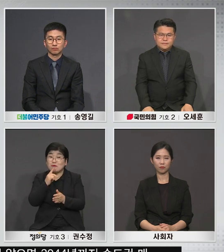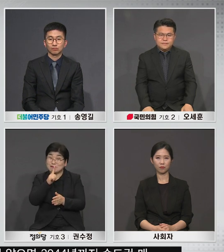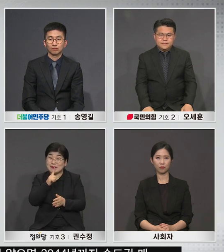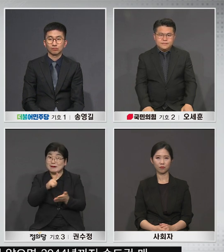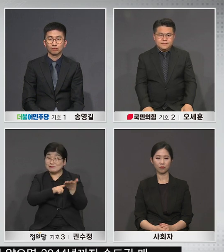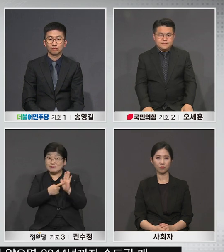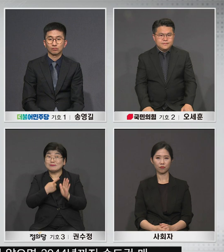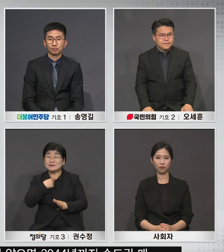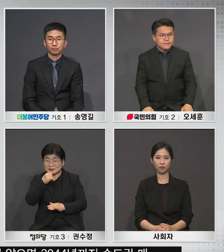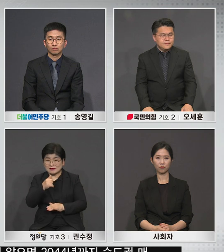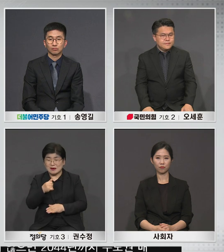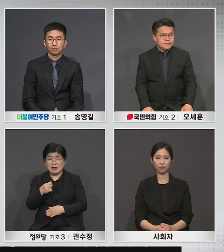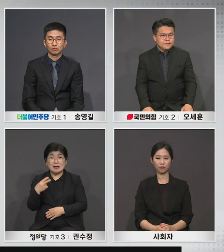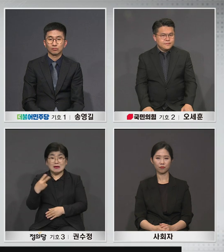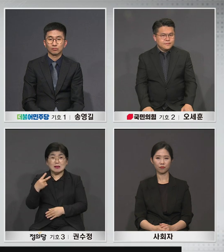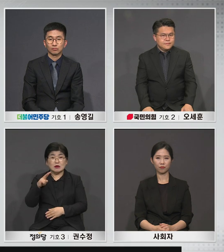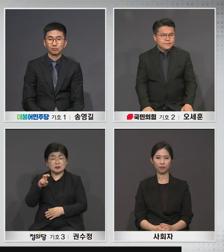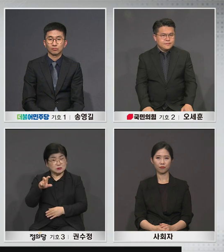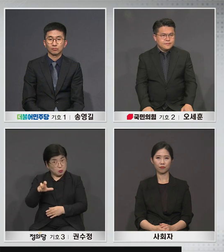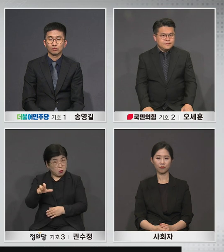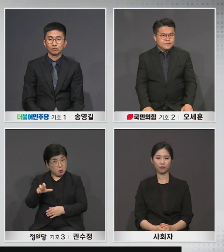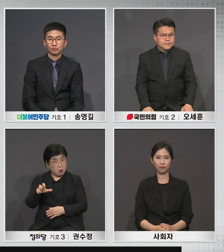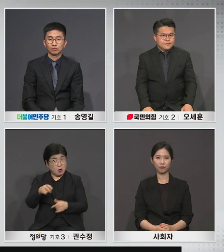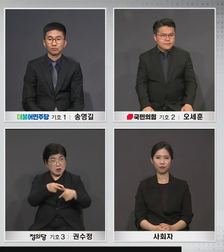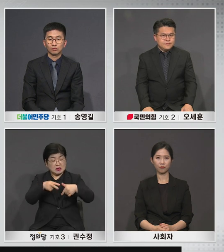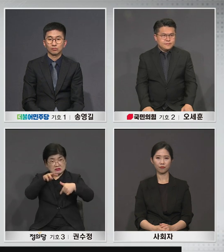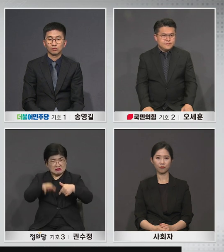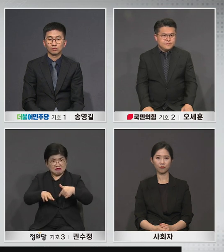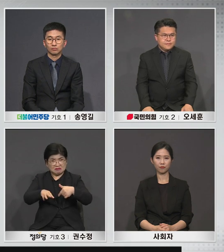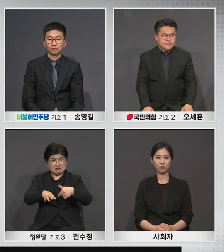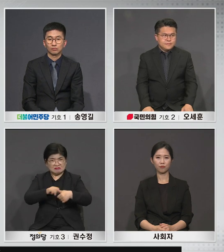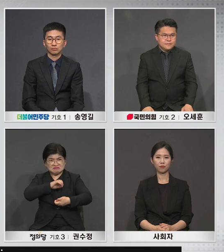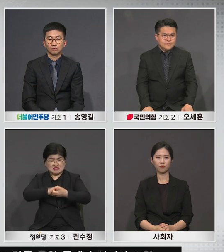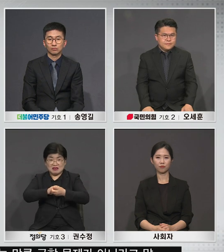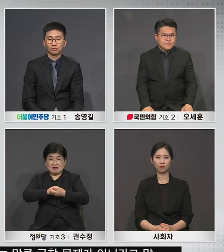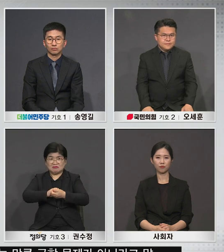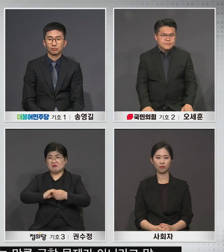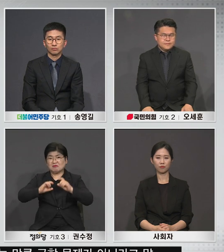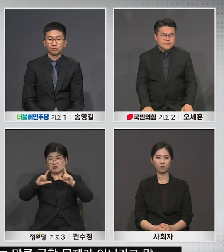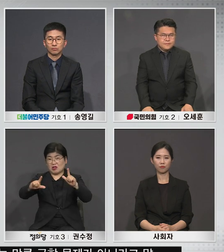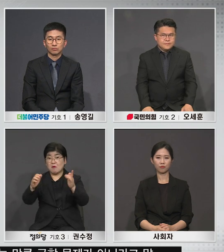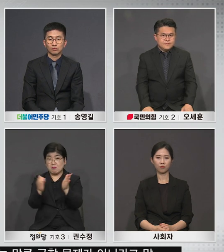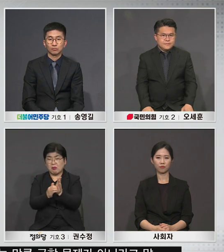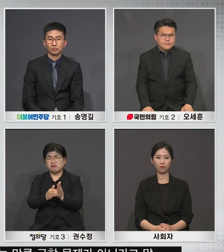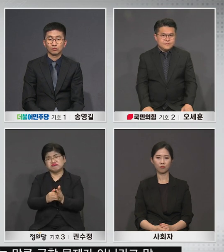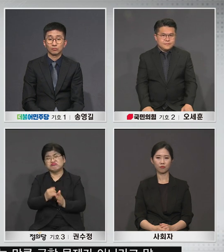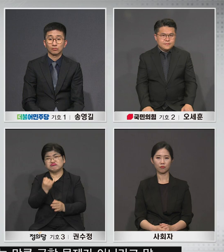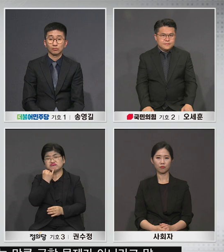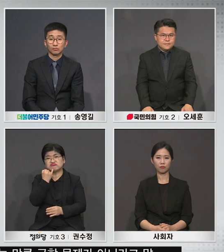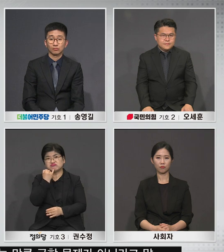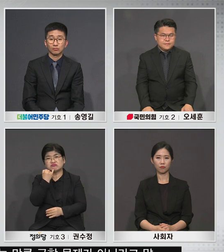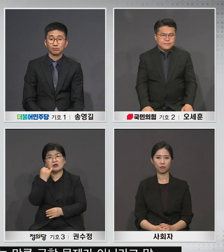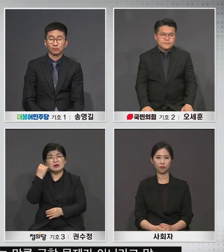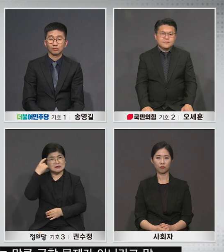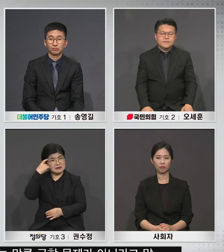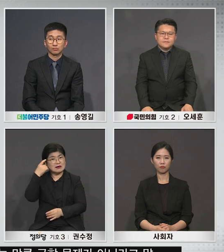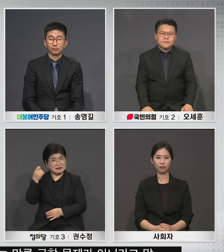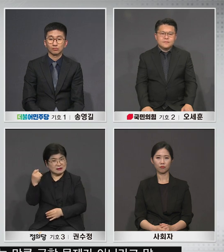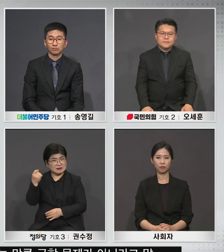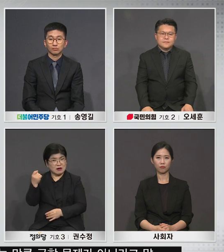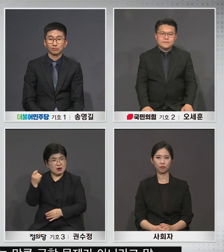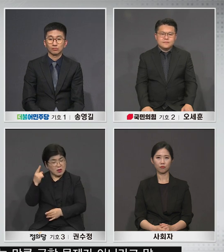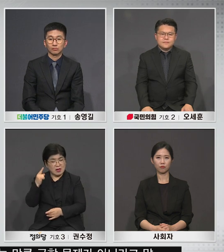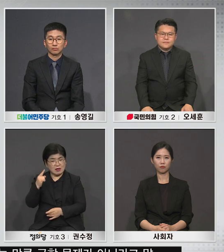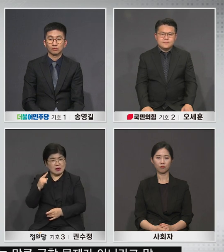인천시가 2025년까지라고 수도권 매립지 사용 종료를 말했는데도 너무나 여유로워 보였었습니다. 아마도 이 비공개